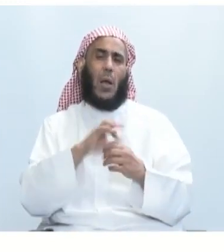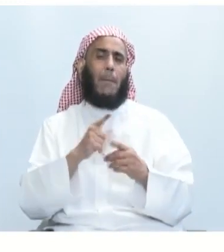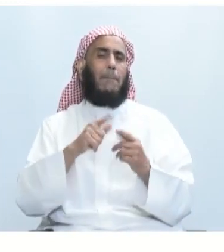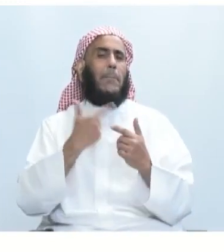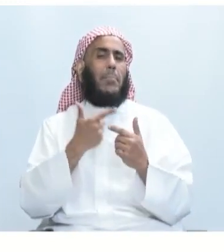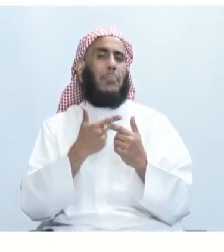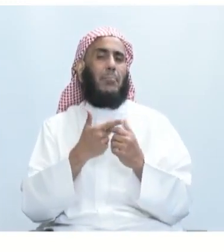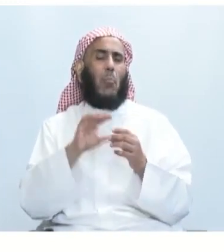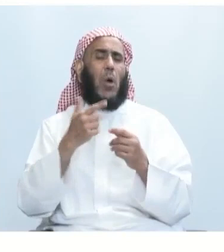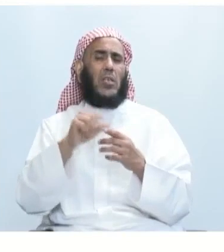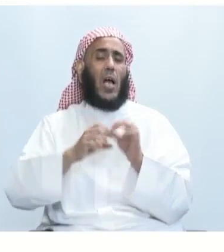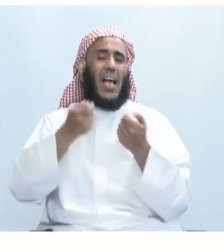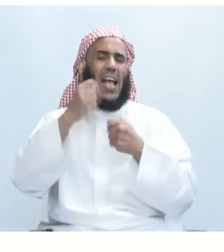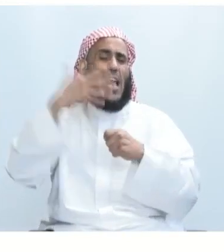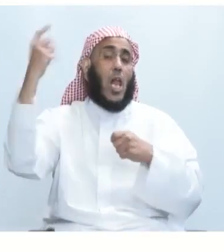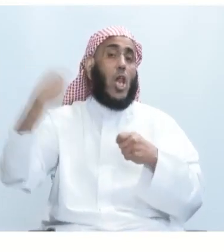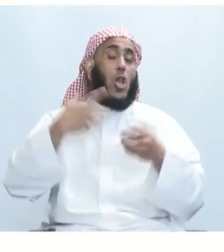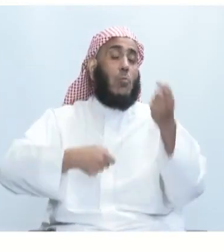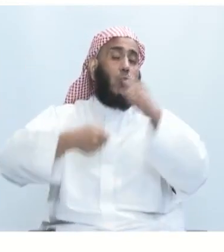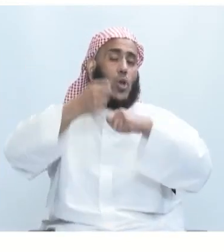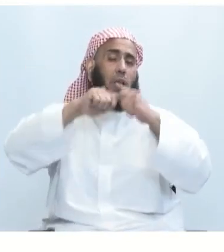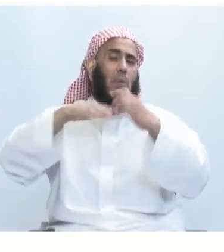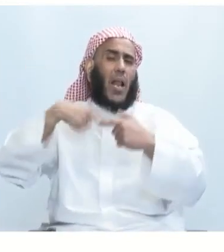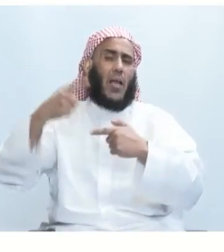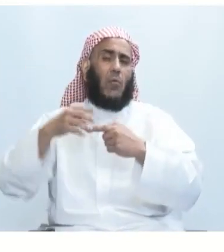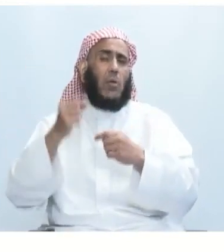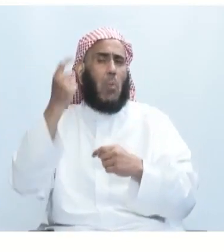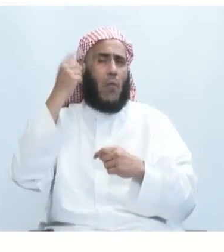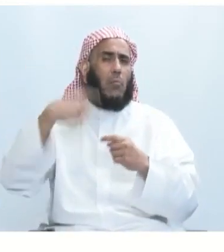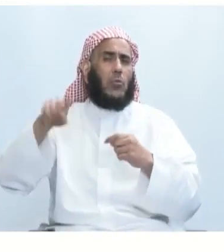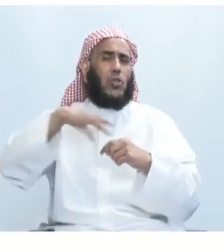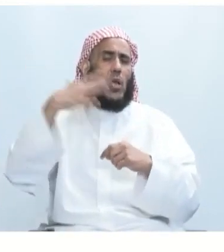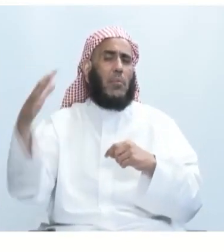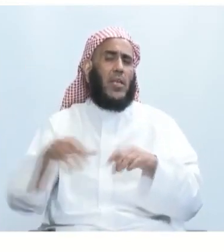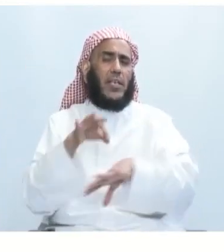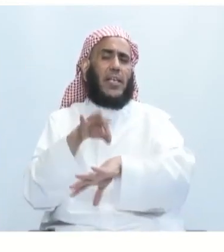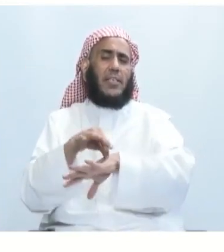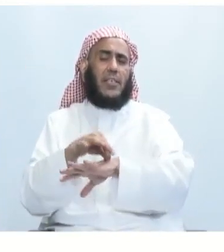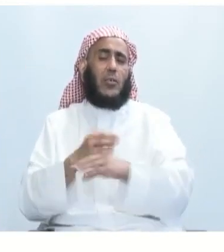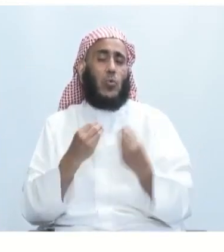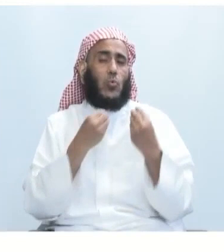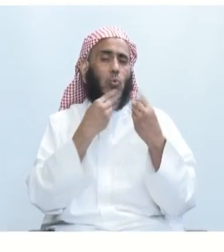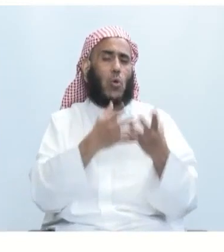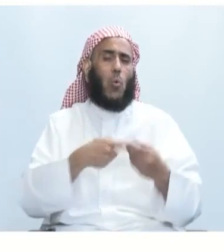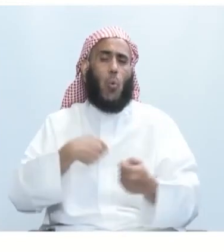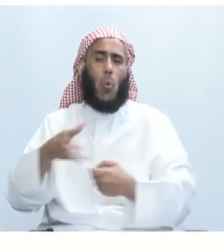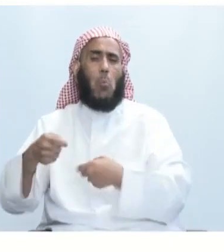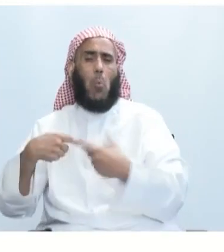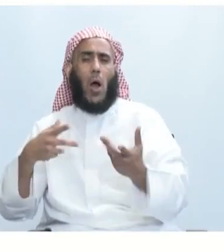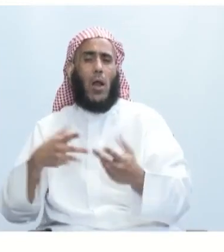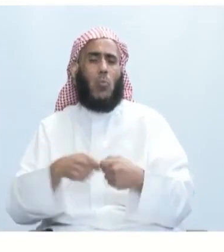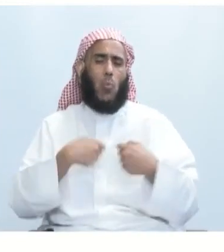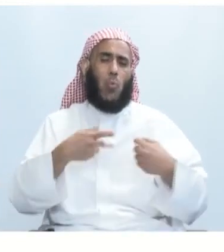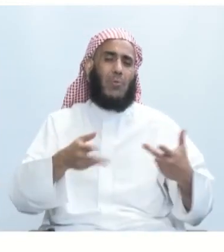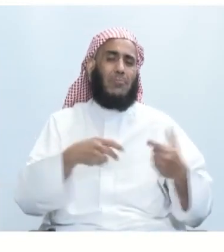صح علم الكيمياء لغيرهم في من عرفنا من جميع الناس تعطيهم الاموال في بدر